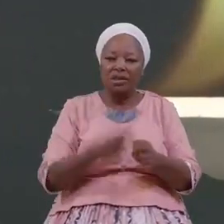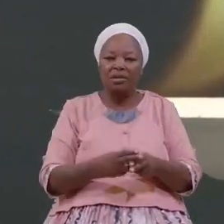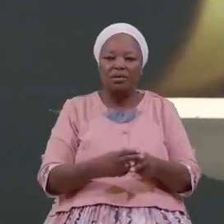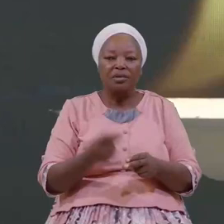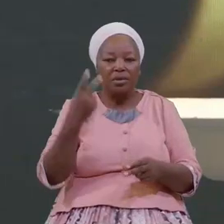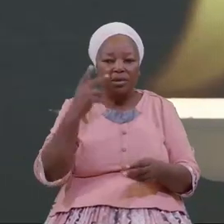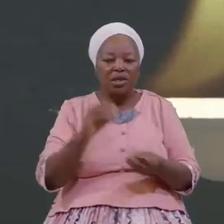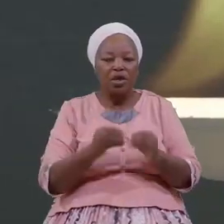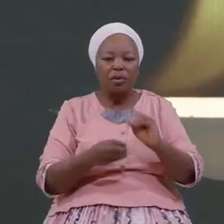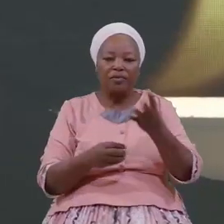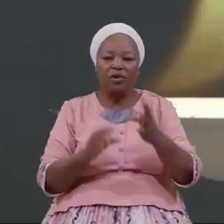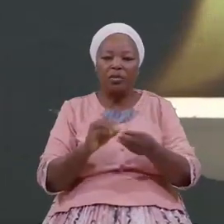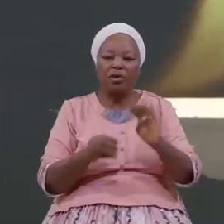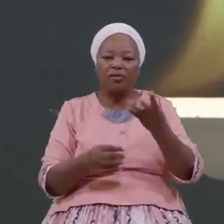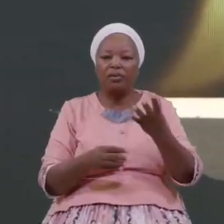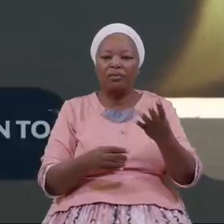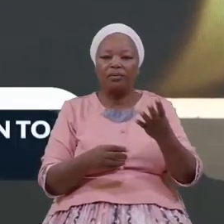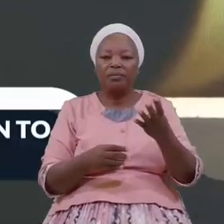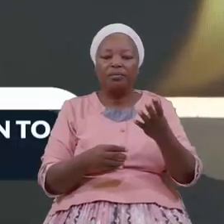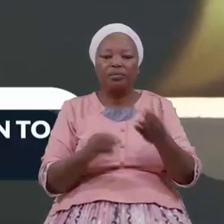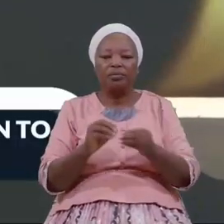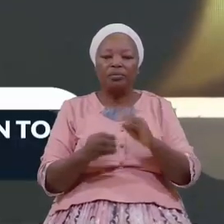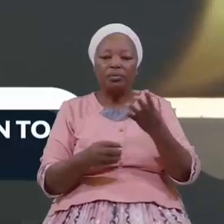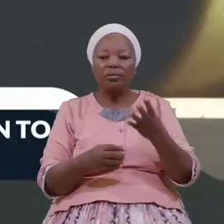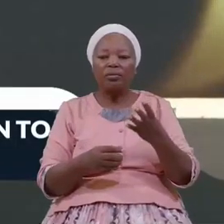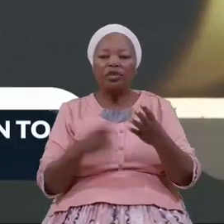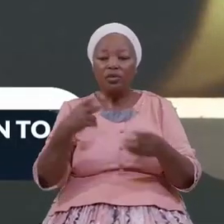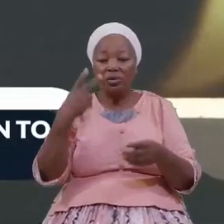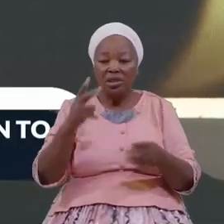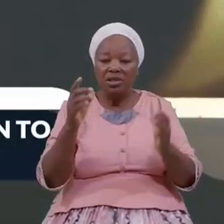Jésus. Voyons numéro 4 maintenant.